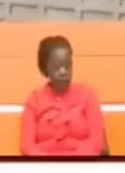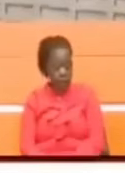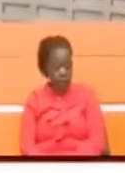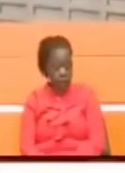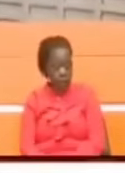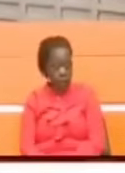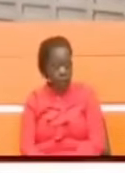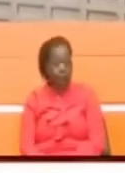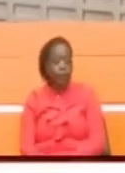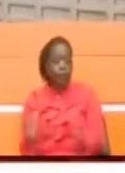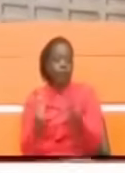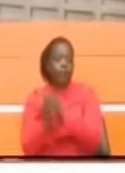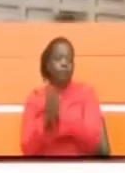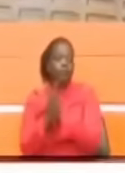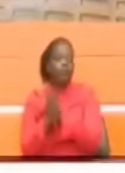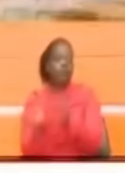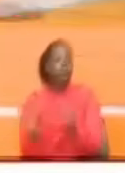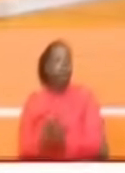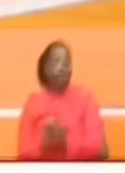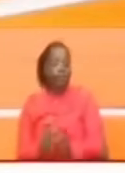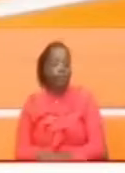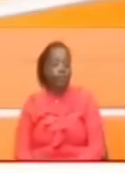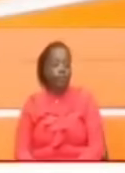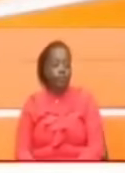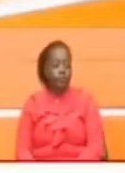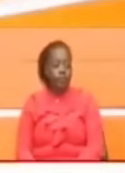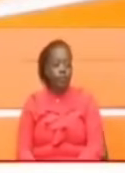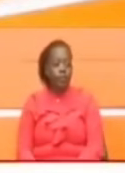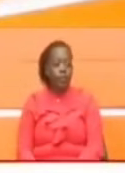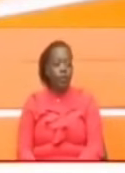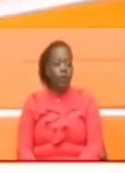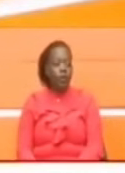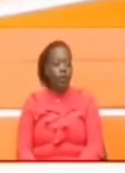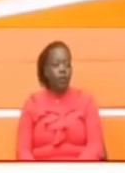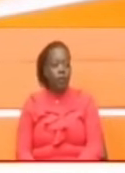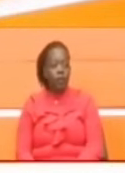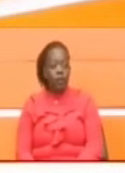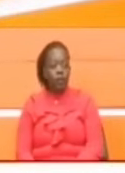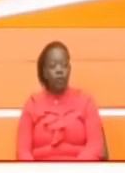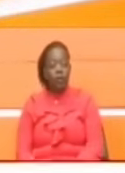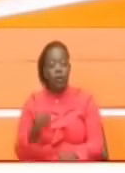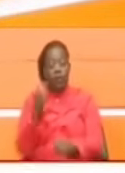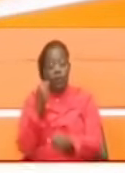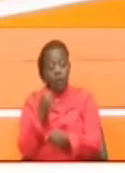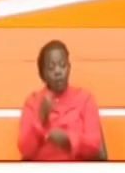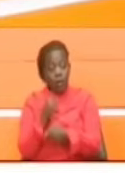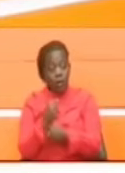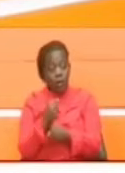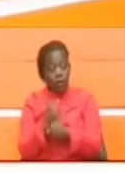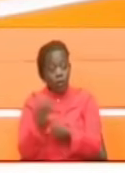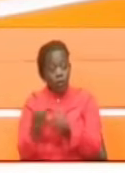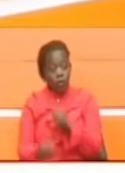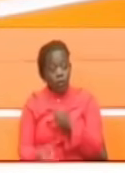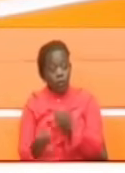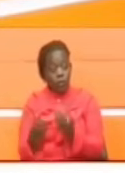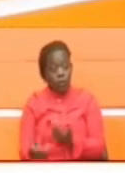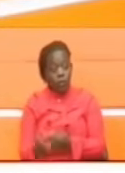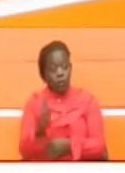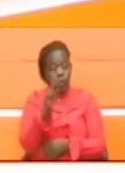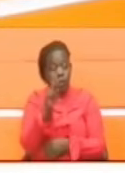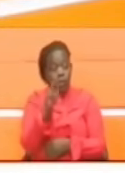mutyaba yakusakidde guli nkwabukede TV ate muwala wa Canon Godfrey Kasana